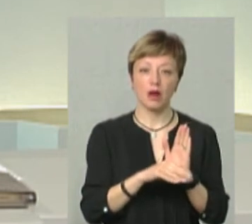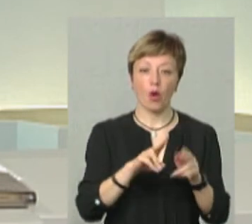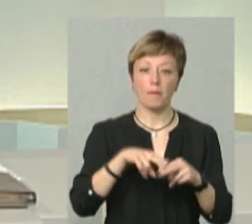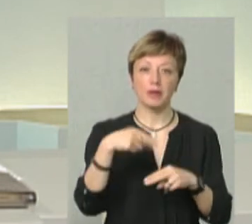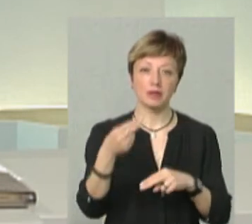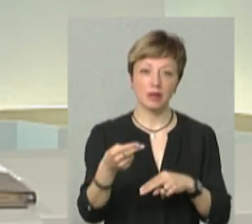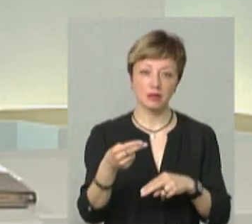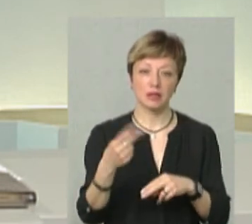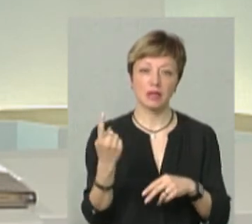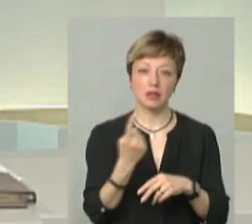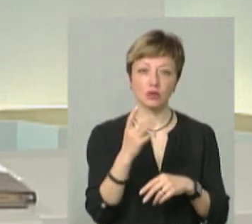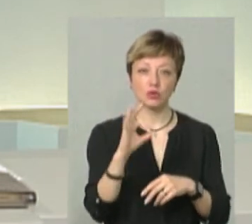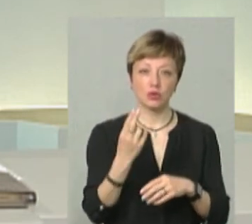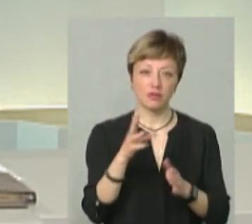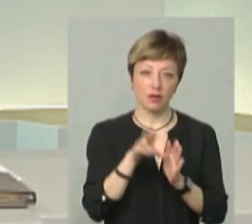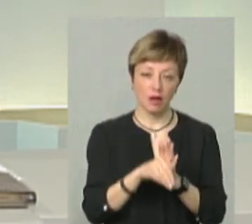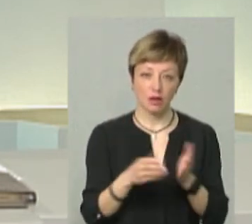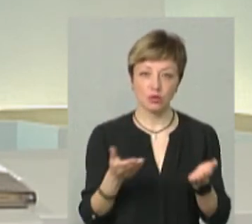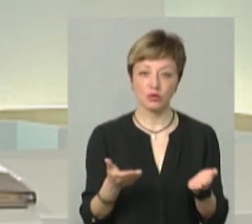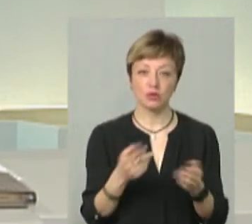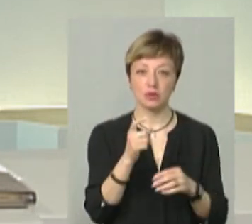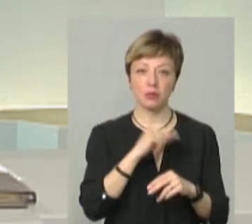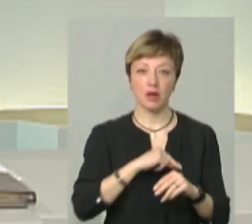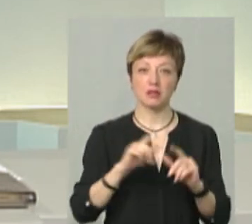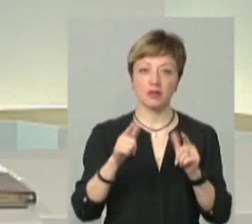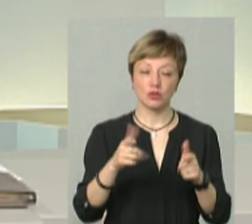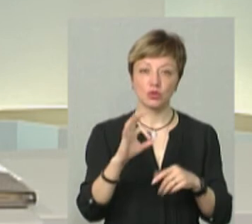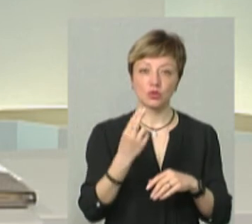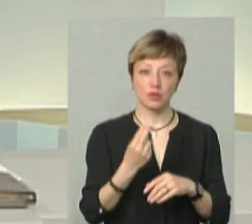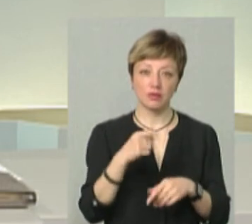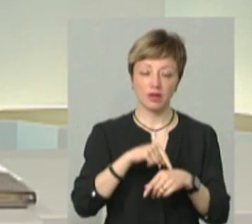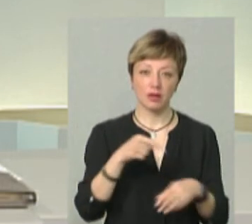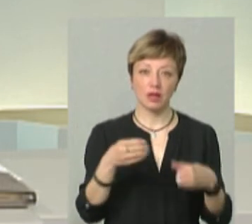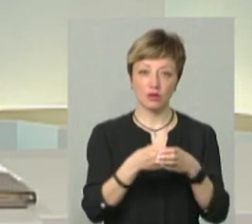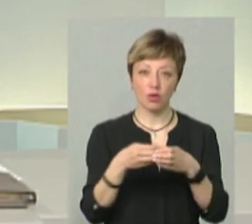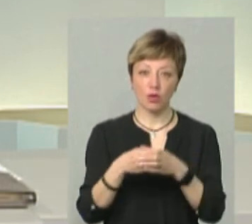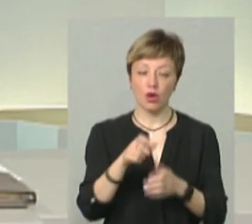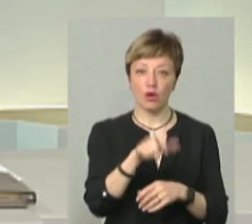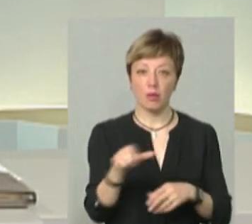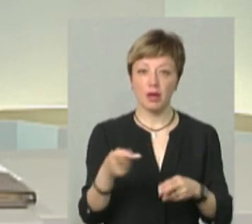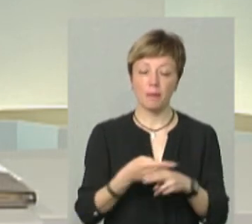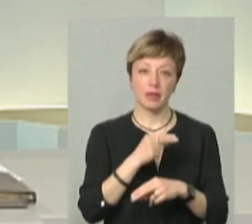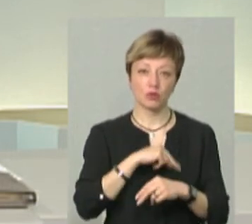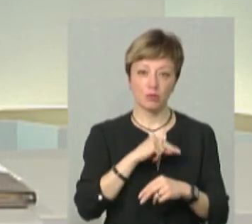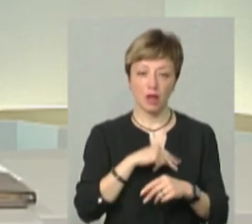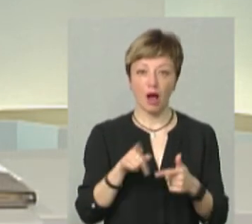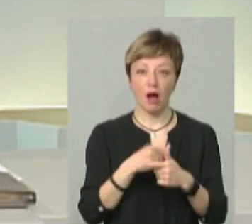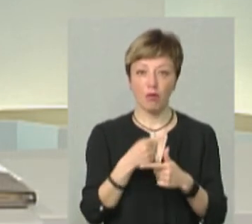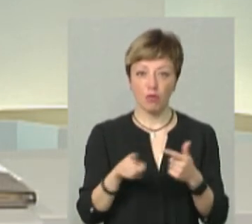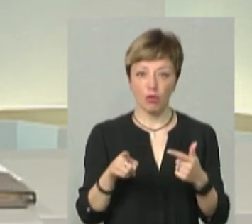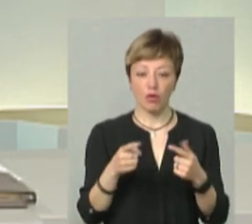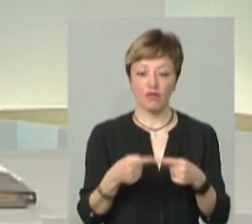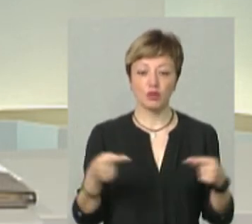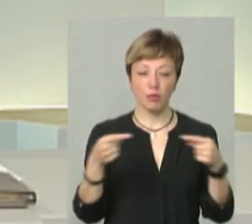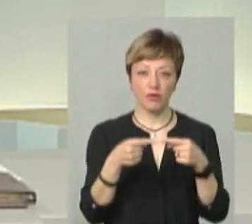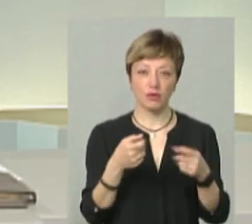компенсації роботодавцю єдиного соціального внеску за працевлаштування соціально вразливих категорій громадян, безробітних, або